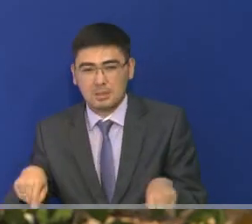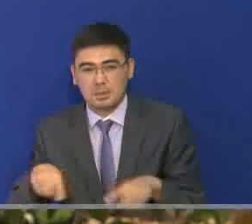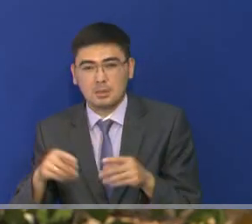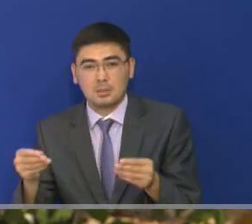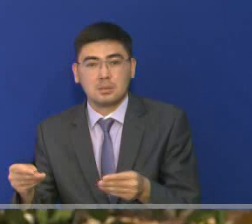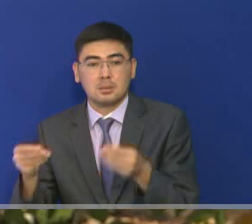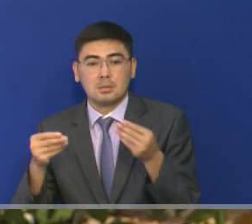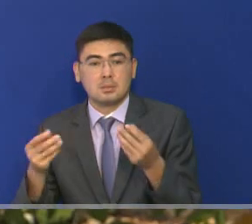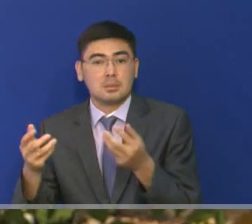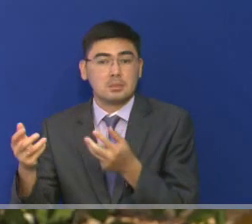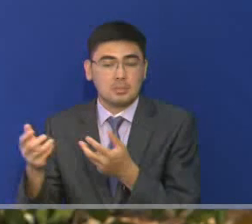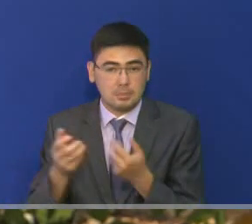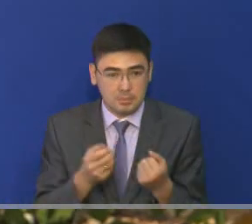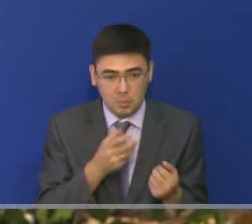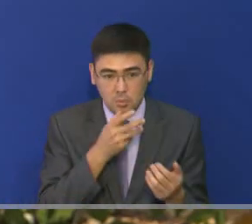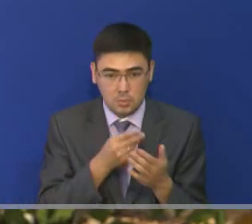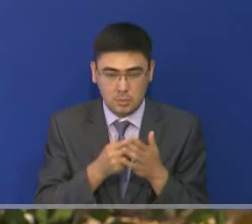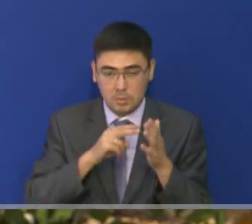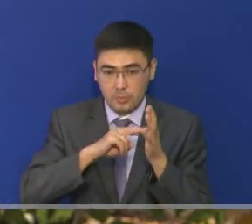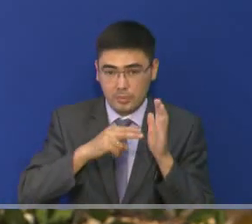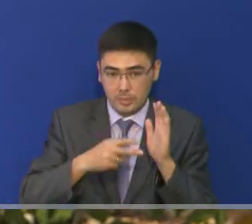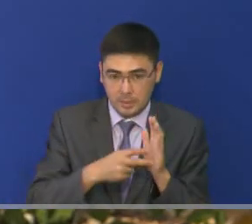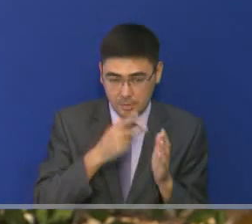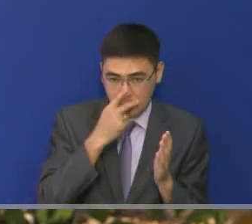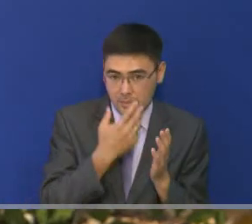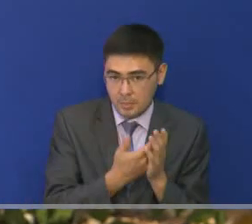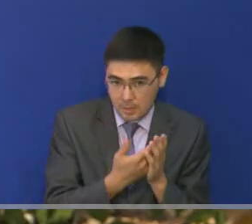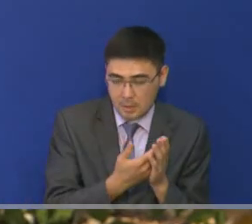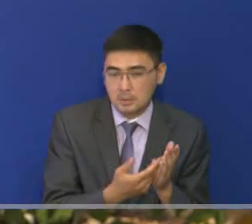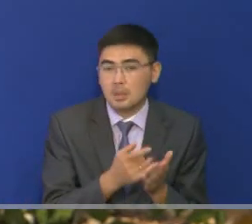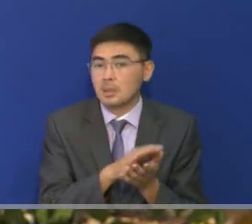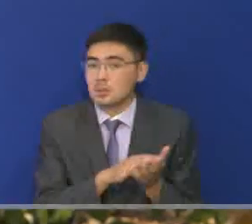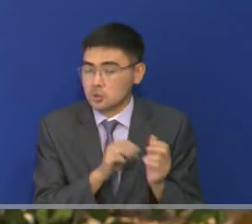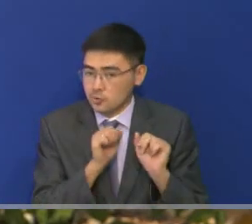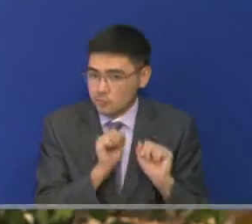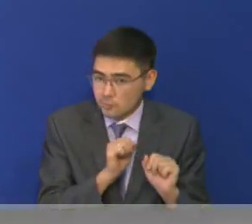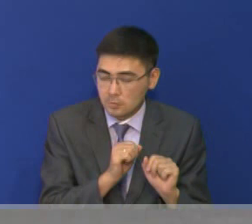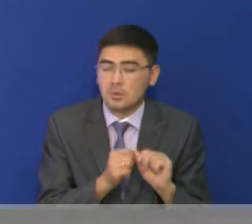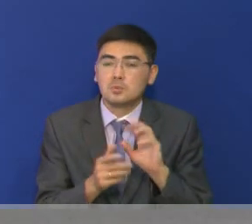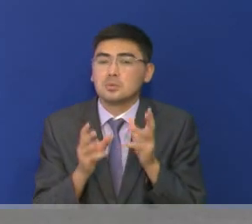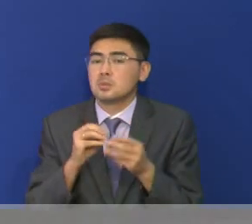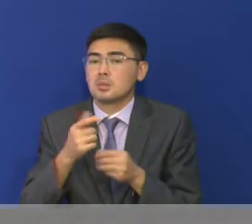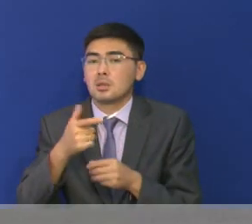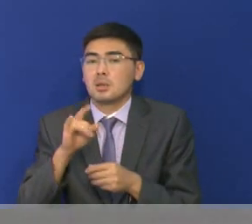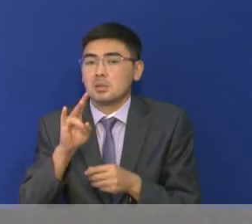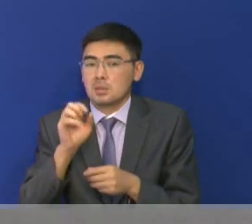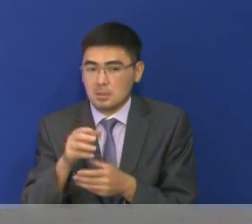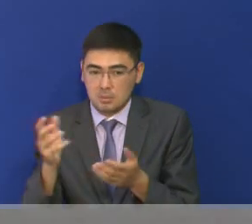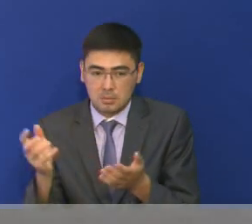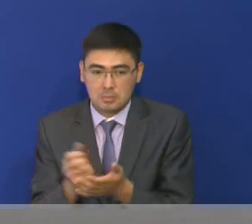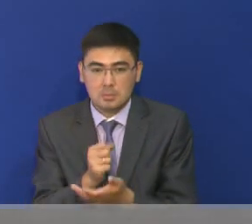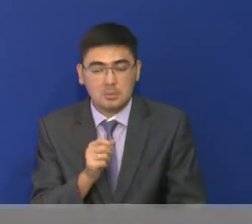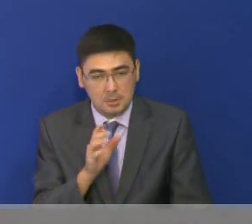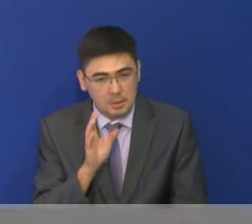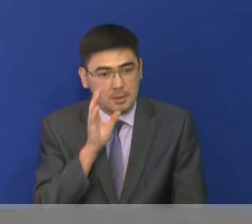бизнес жоспарларымен келіп, соны қорғағаннан кейін осы грантты ала алады. Ағымдағы жылы